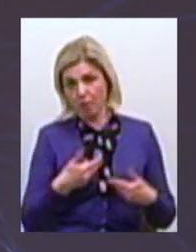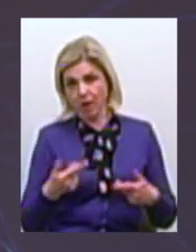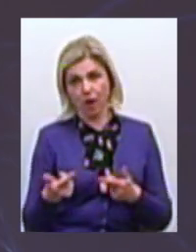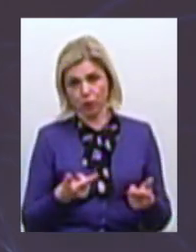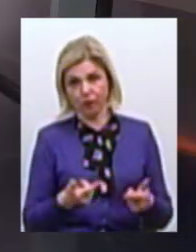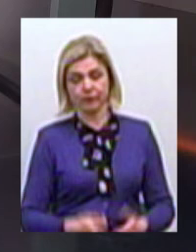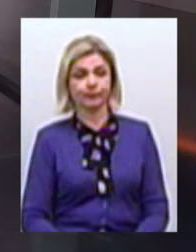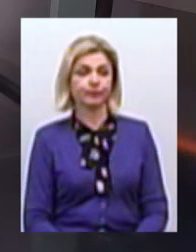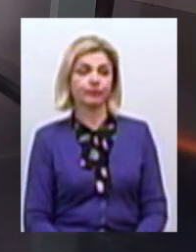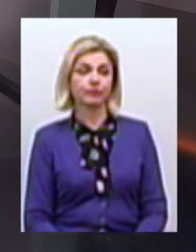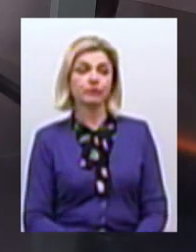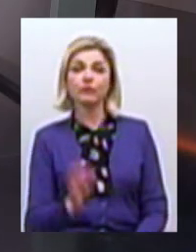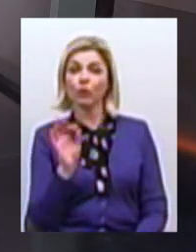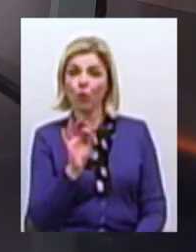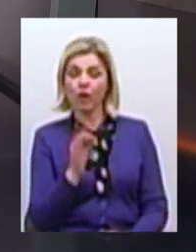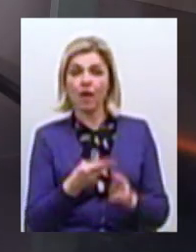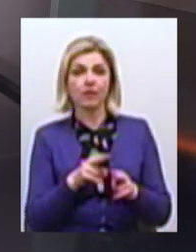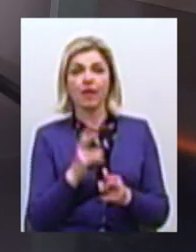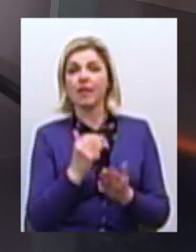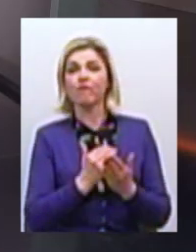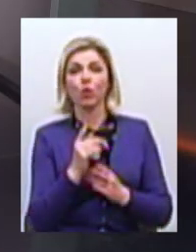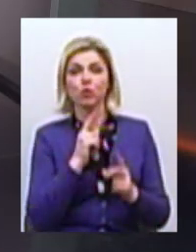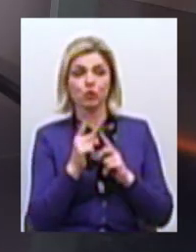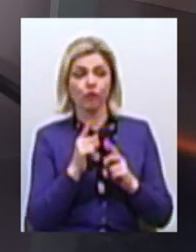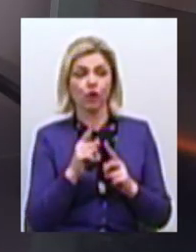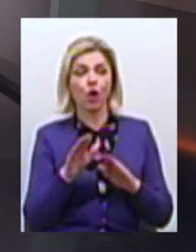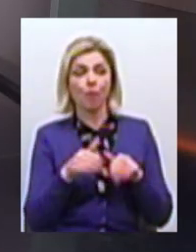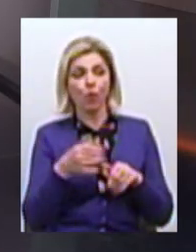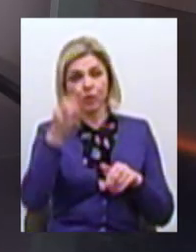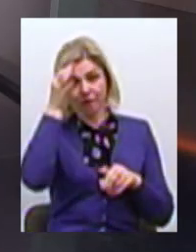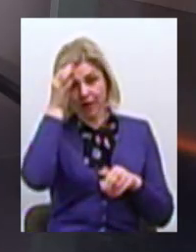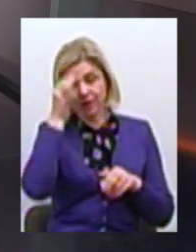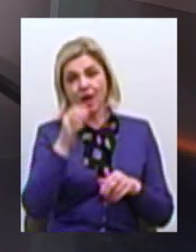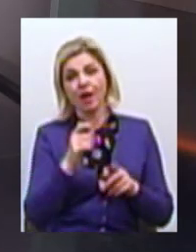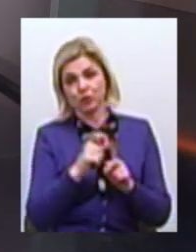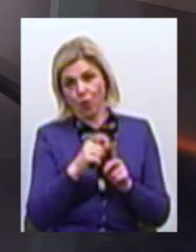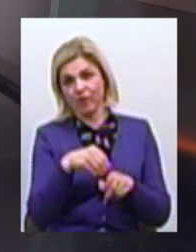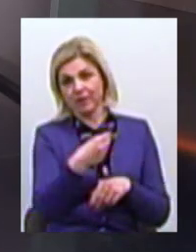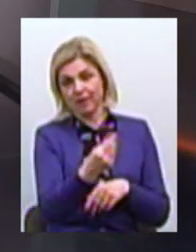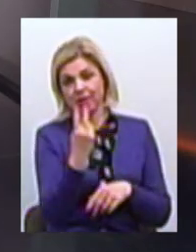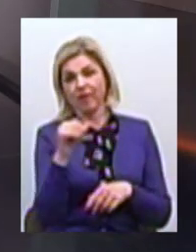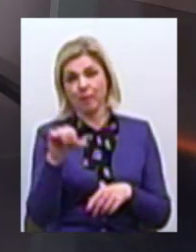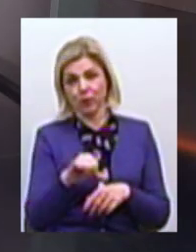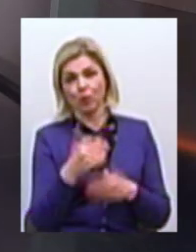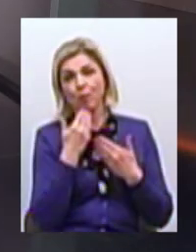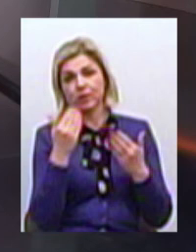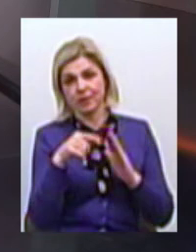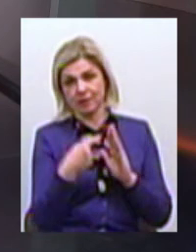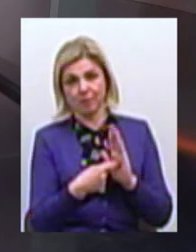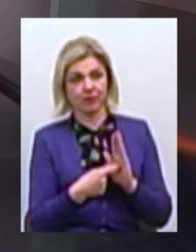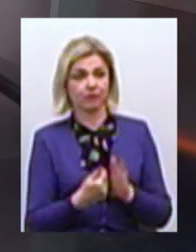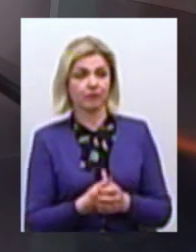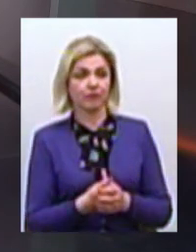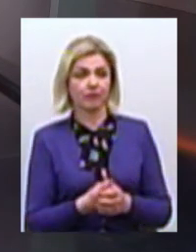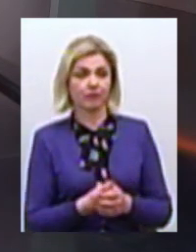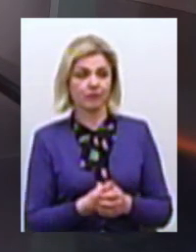Я вибачаюсь, Олена, це не Верховна Рада, де після згадки обов'язково дається слово. У нас 2 хвилини, останнє запитання, Тетяна. Да,